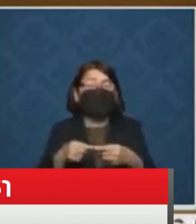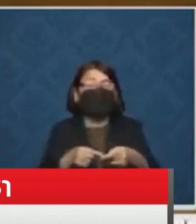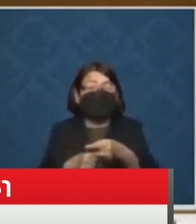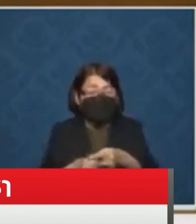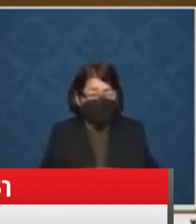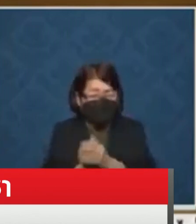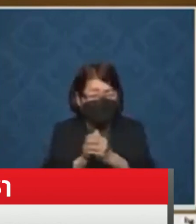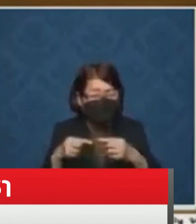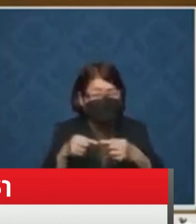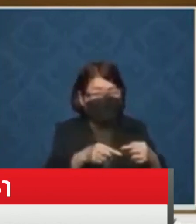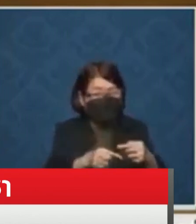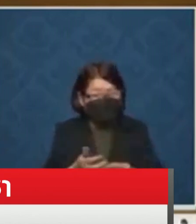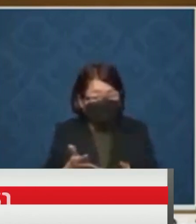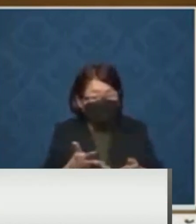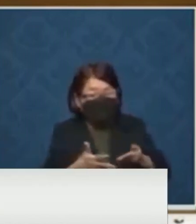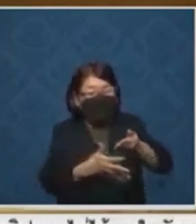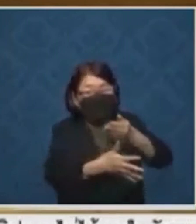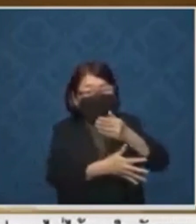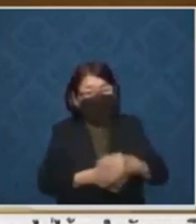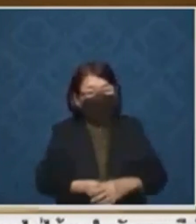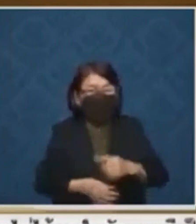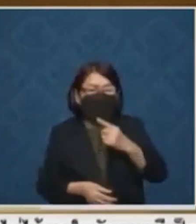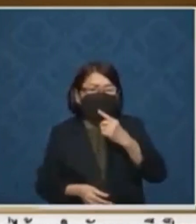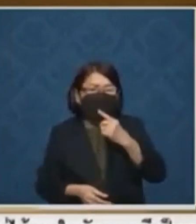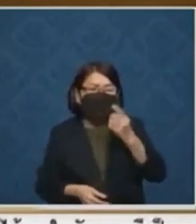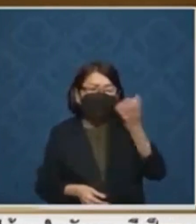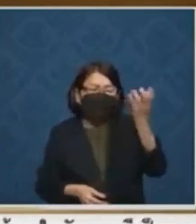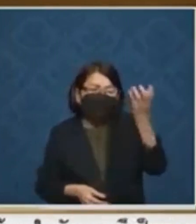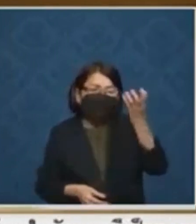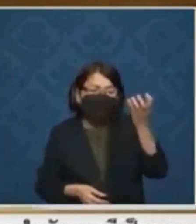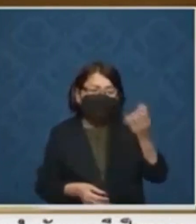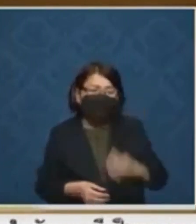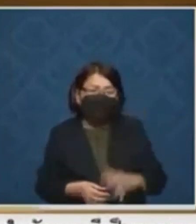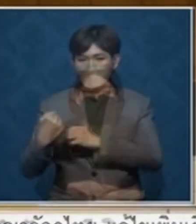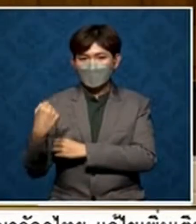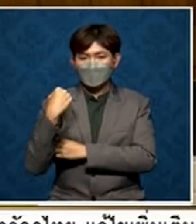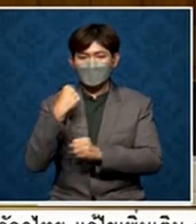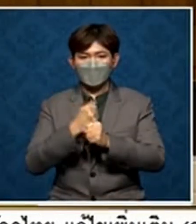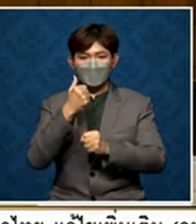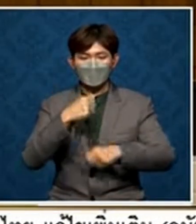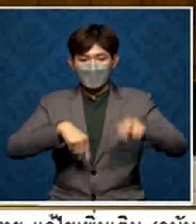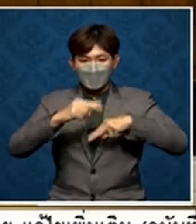เยอะแล้วก็พูดอะไรกันไปเรื่อยเปื่อยไปเรื่อยๆนะครับวันนี้เห็นไหมฮะท่านนายกชี้แจงหลาย